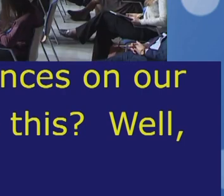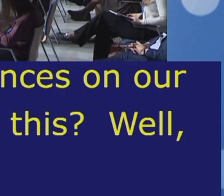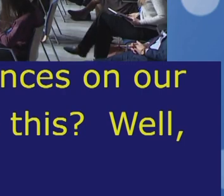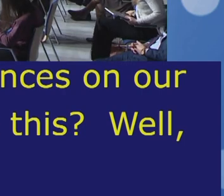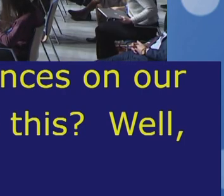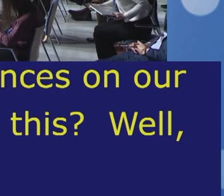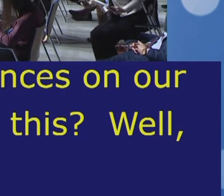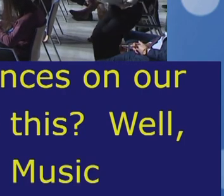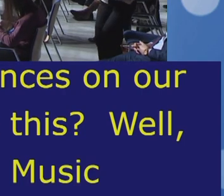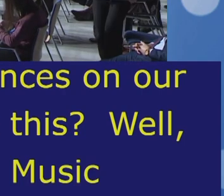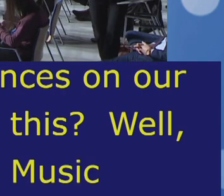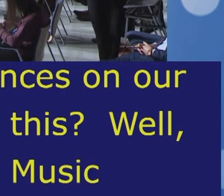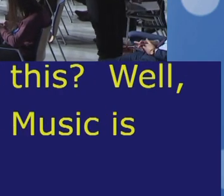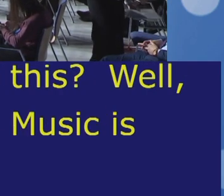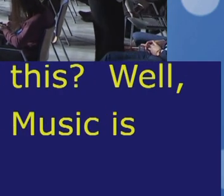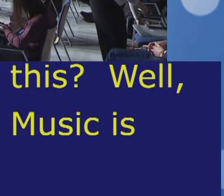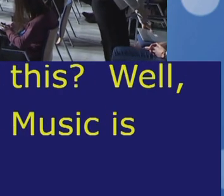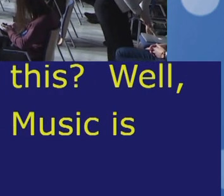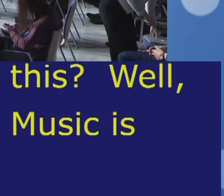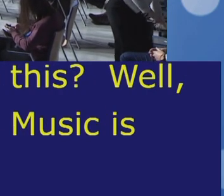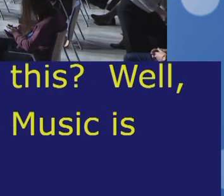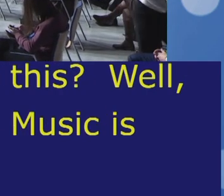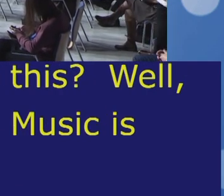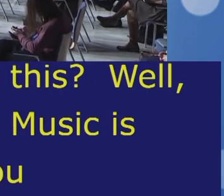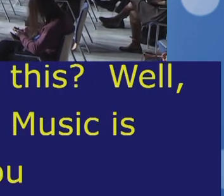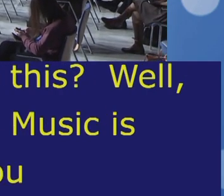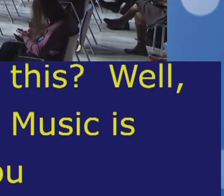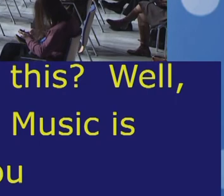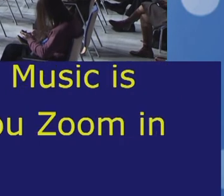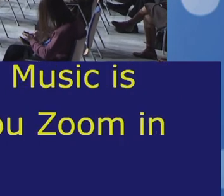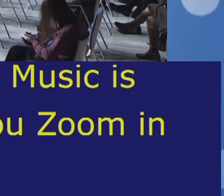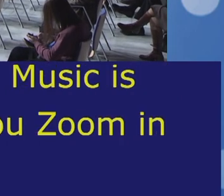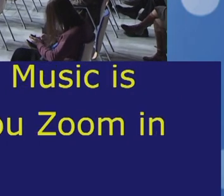么呢？因为这是它的频率，音乐就是频率。